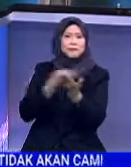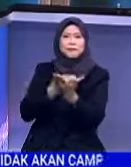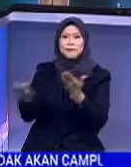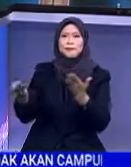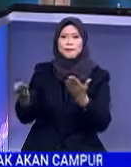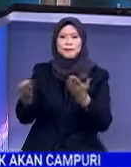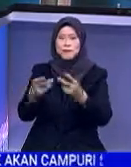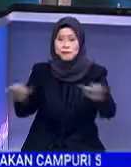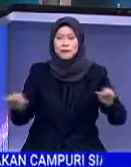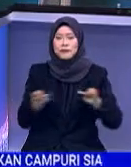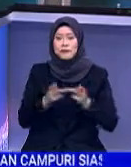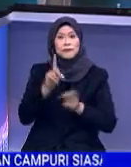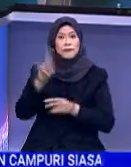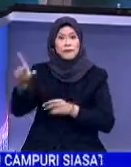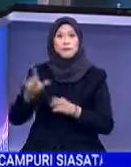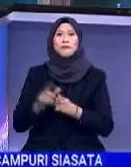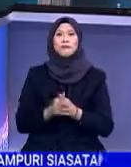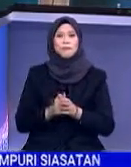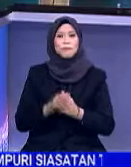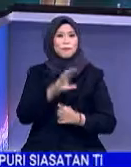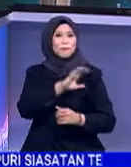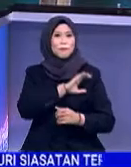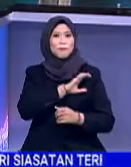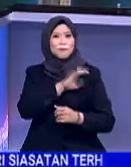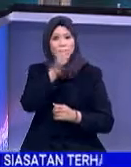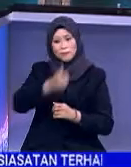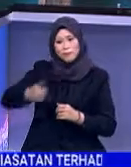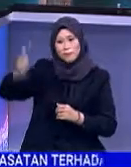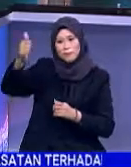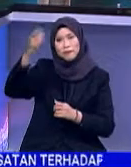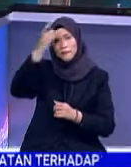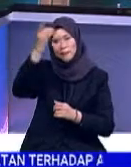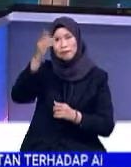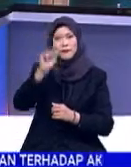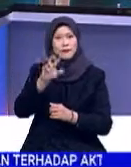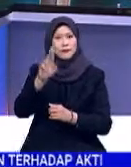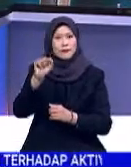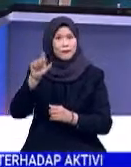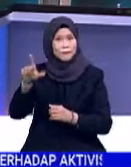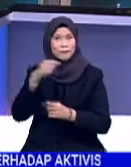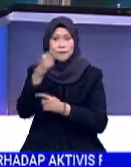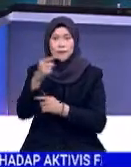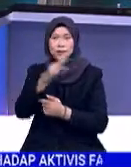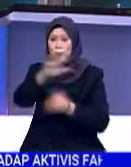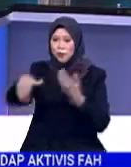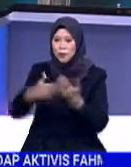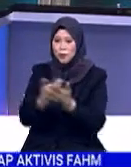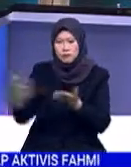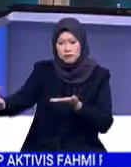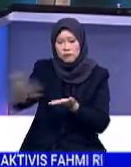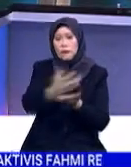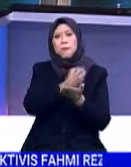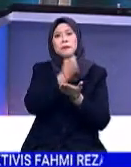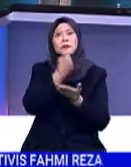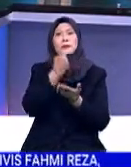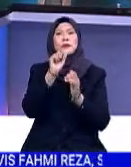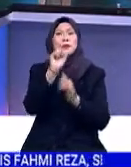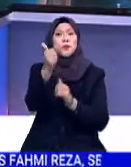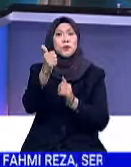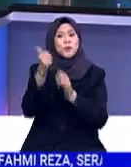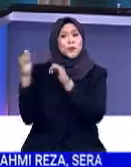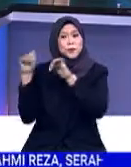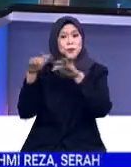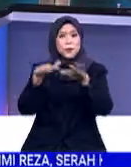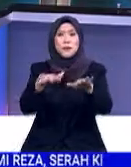Klang. Jelas timbalan Ketua Polis Negara Dato' Akril Sani, nilai keseluruhan rampasan dan sitaan menerusi 10